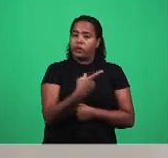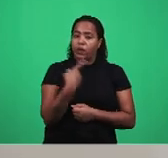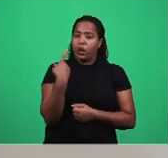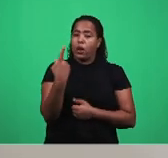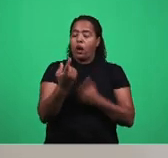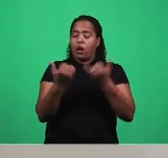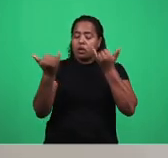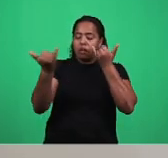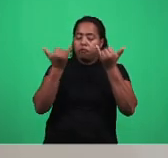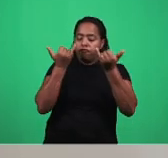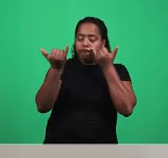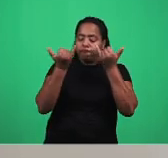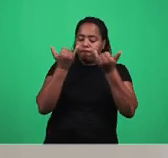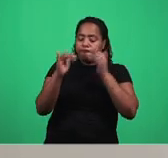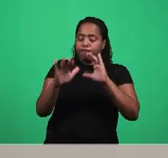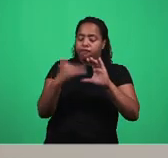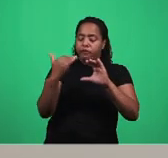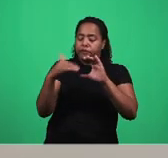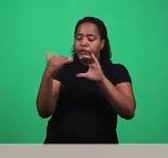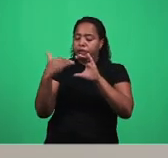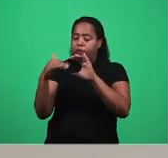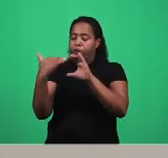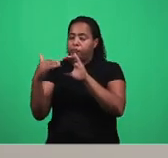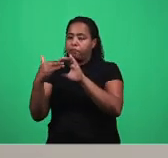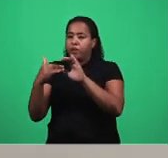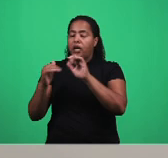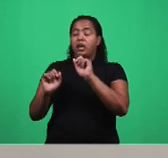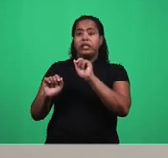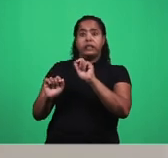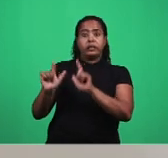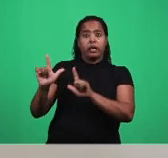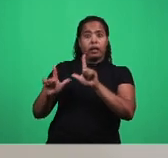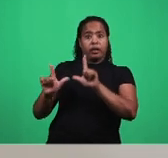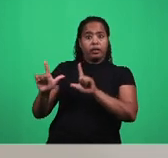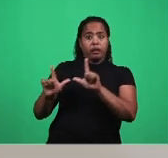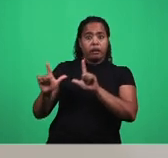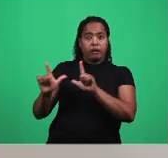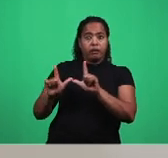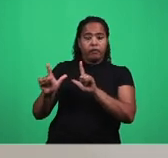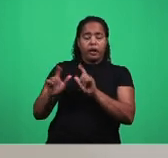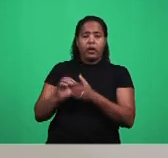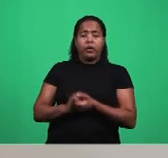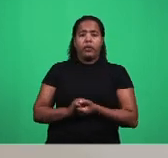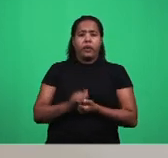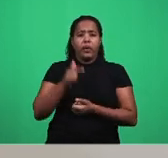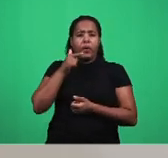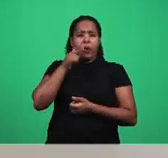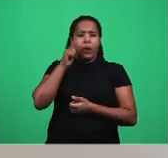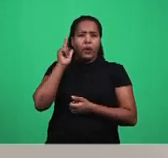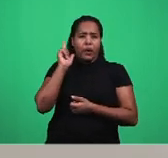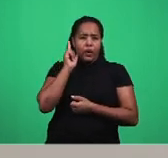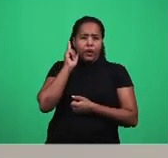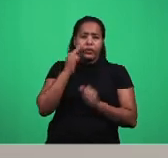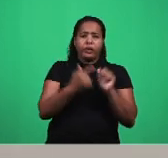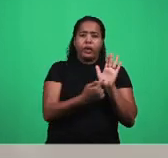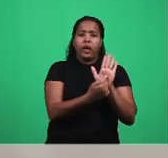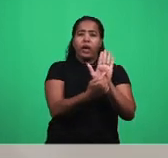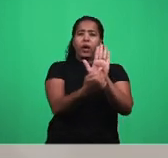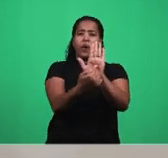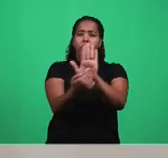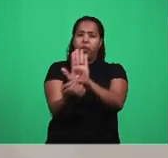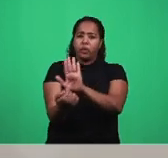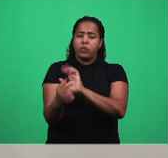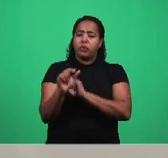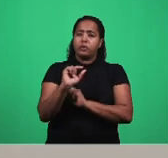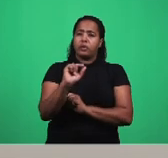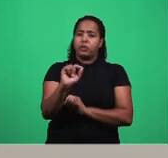des réseaux, des chaînes de télé, nous avons reçu hier, j'ai passé aux frères et sœurs le